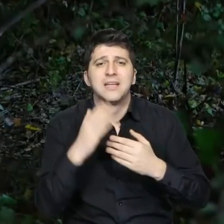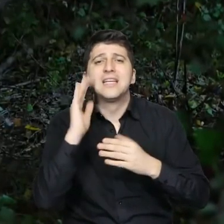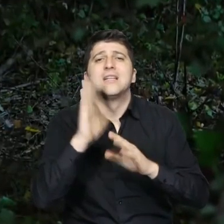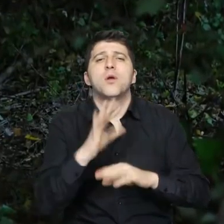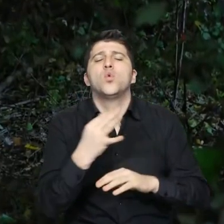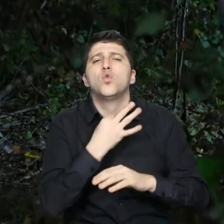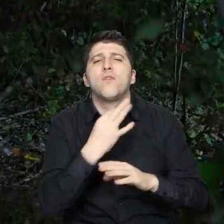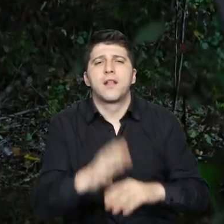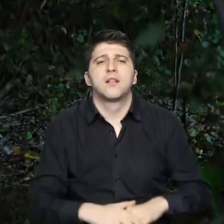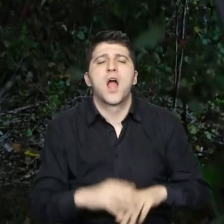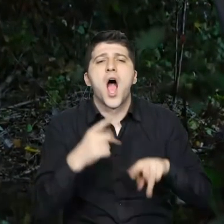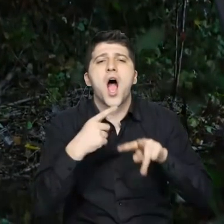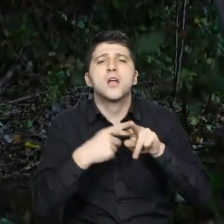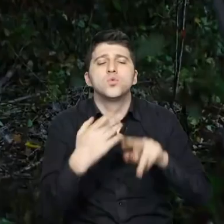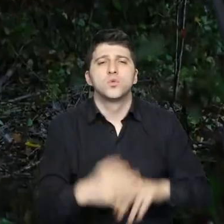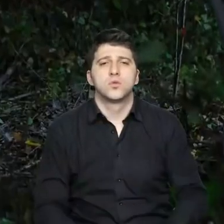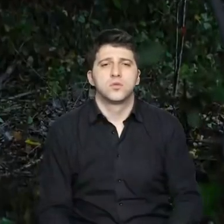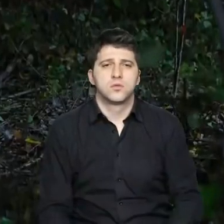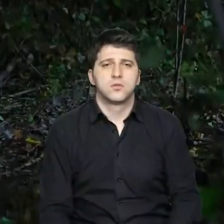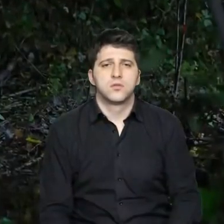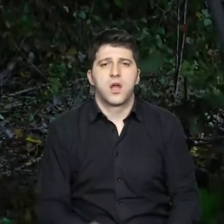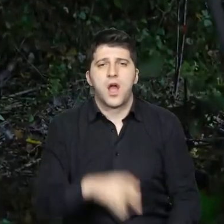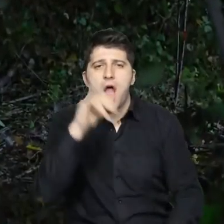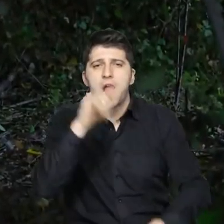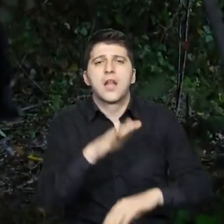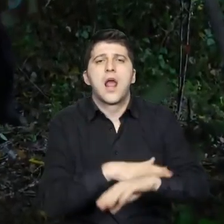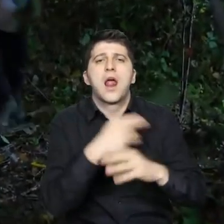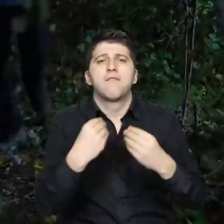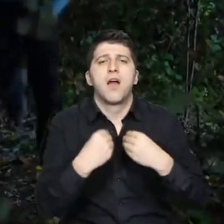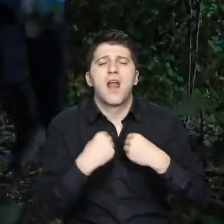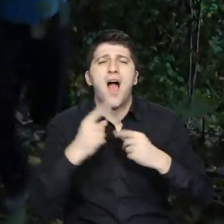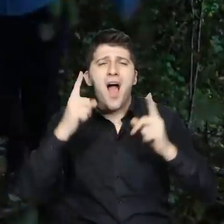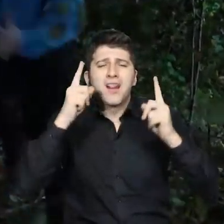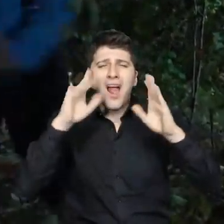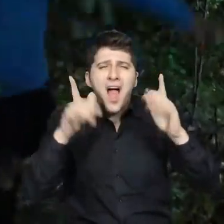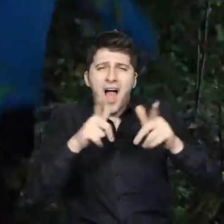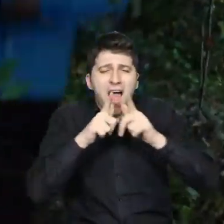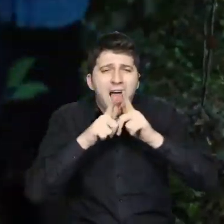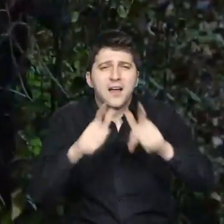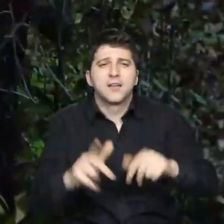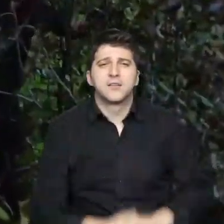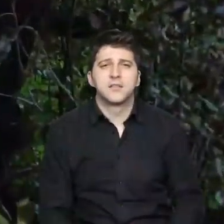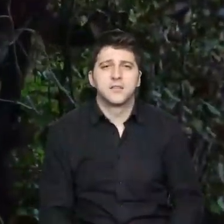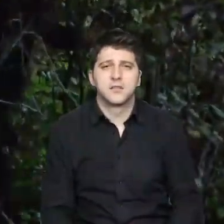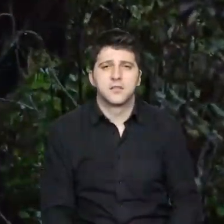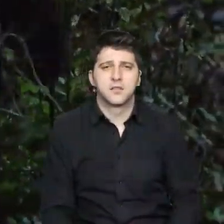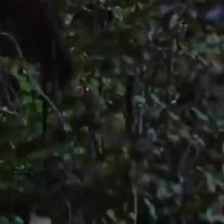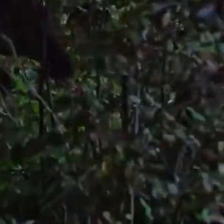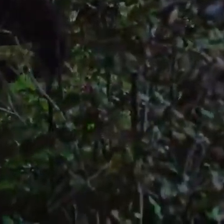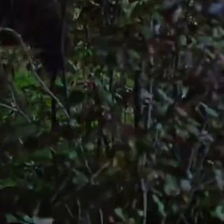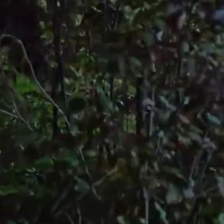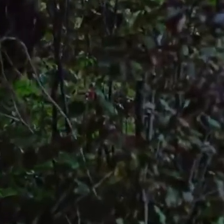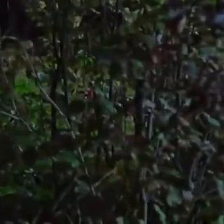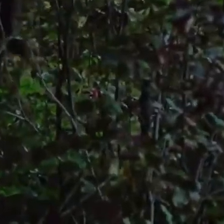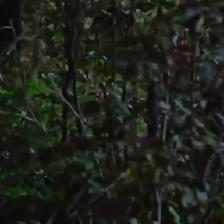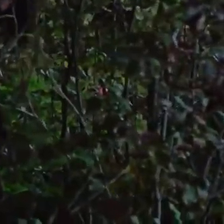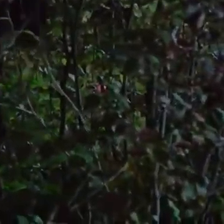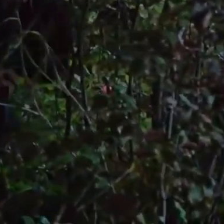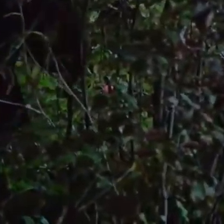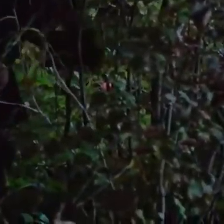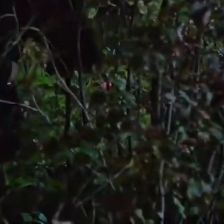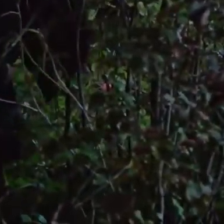Lütfen. Aysu, hakkını helal et. Eline bir odun aldı, koşuyor. İlerideki Oral, Fatih ve